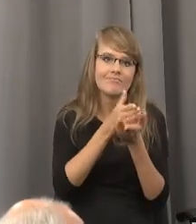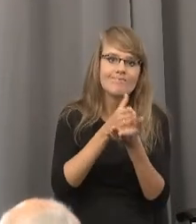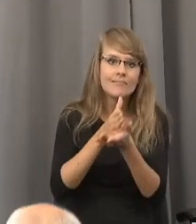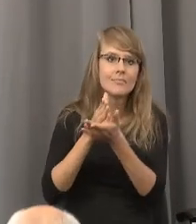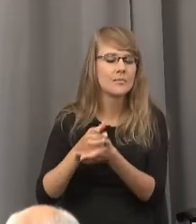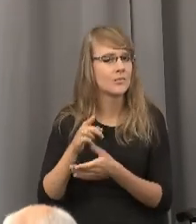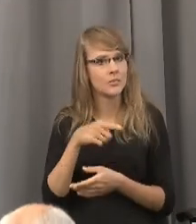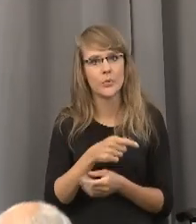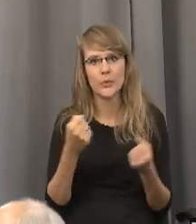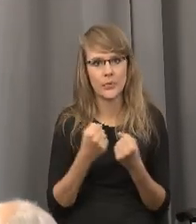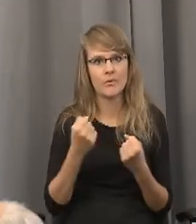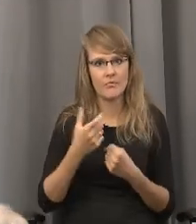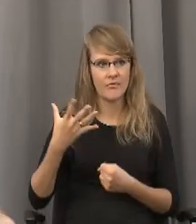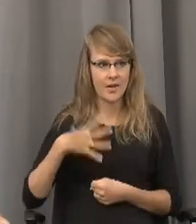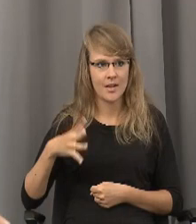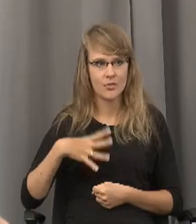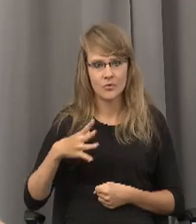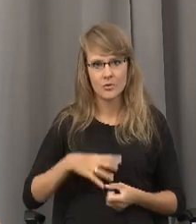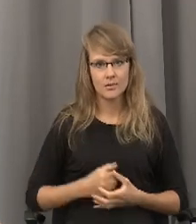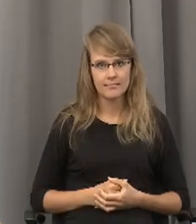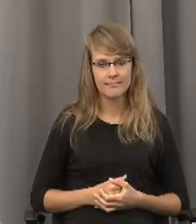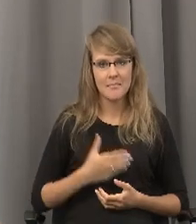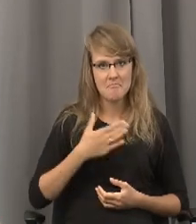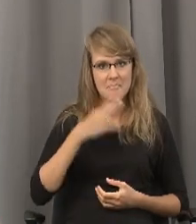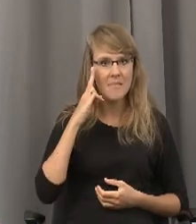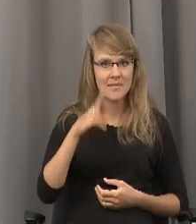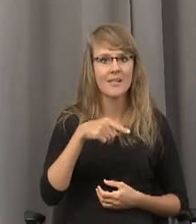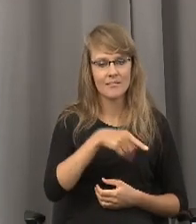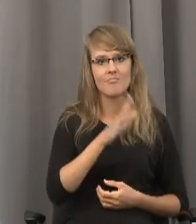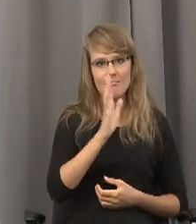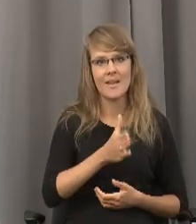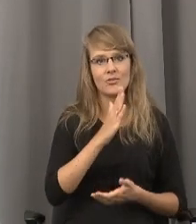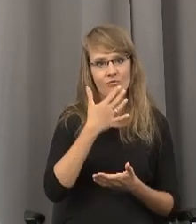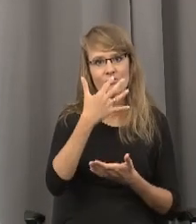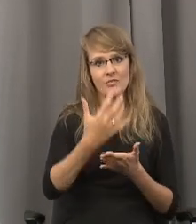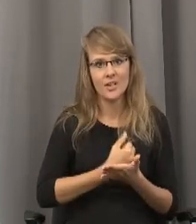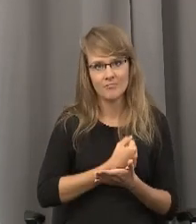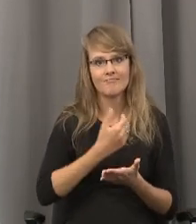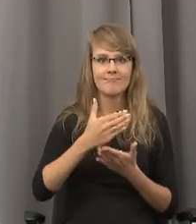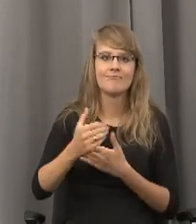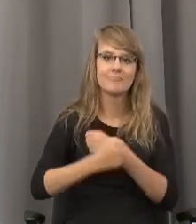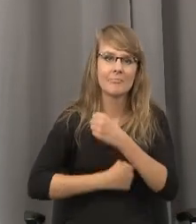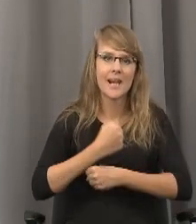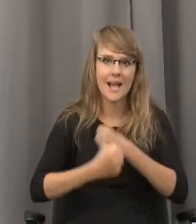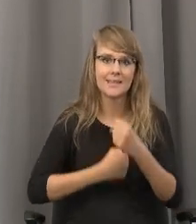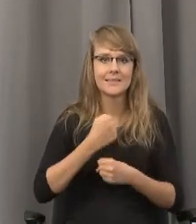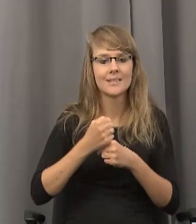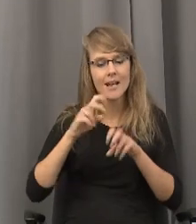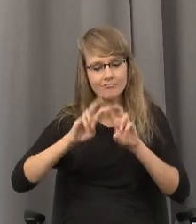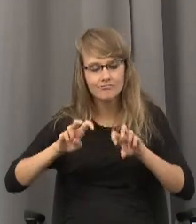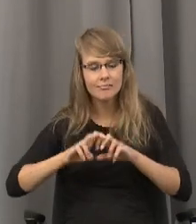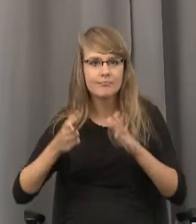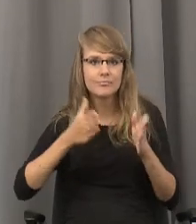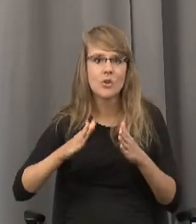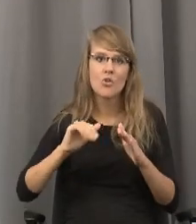całego środowiska. Mam nadzieję, że wykorzystamy to również w pracach nad nową